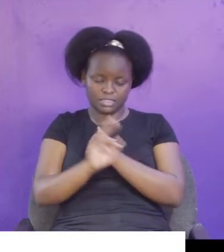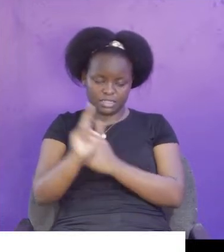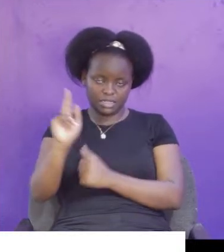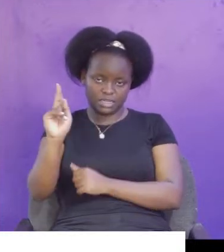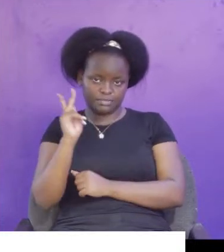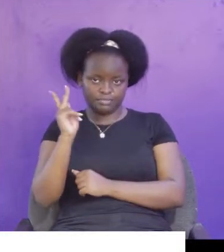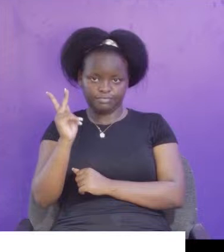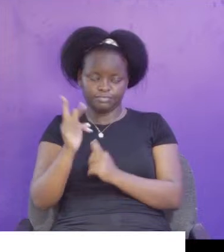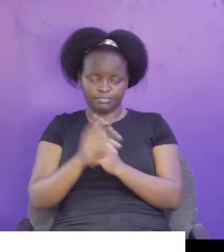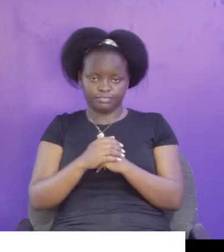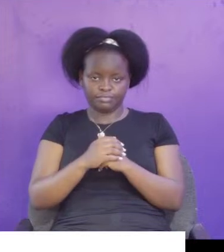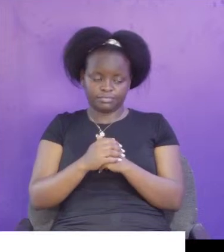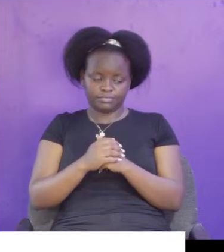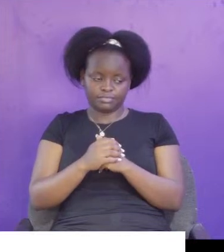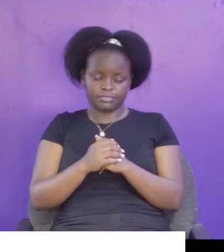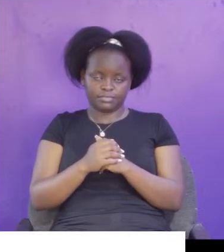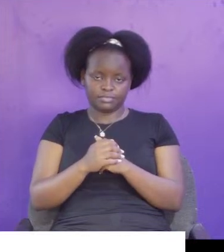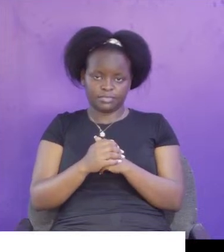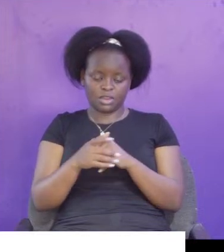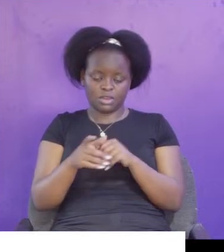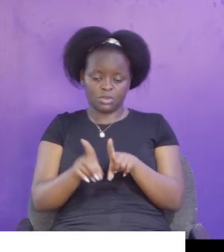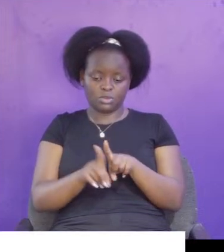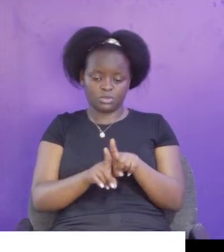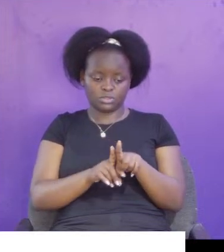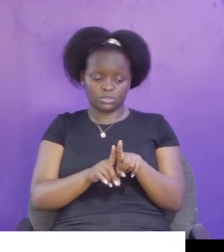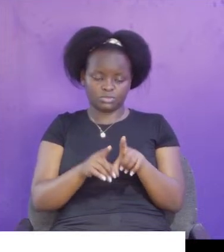Wenzetu, sio siku ya mambo mingi.